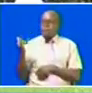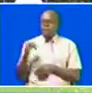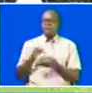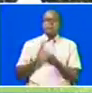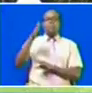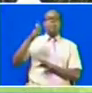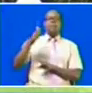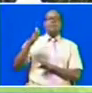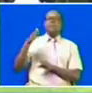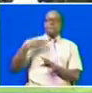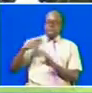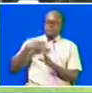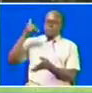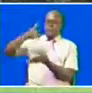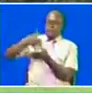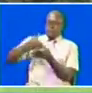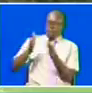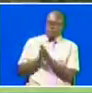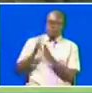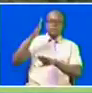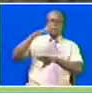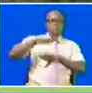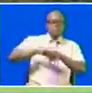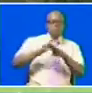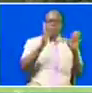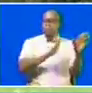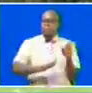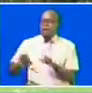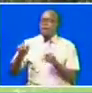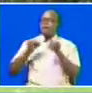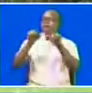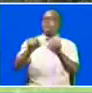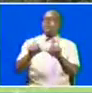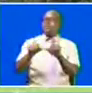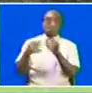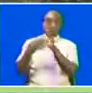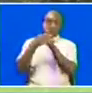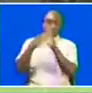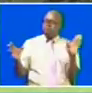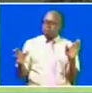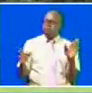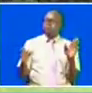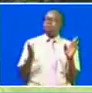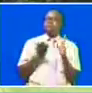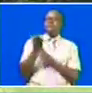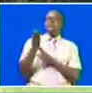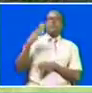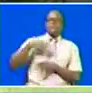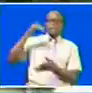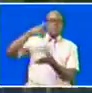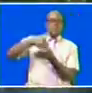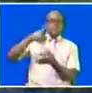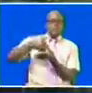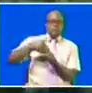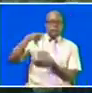ya waliojitokeza pamoja na matarisho kabambe ambayo yameendelea kupokea sifa kede kede kutoka kwa walioshiriki katika